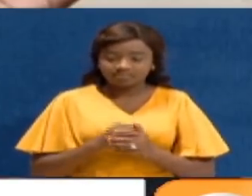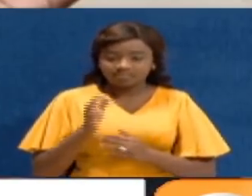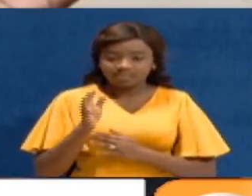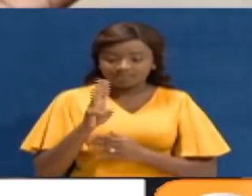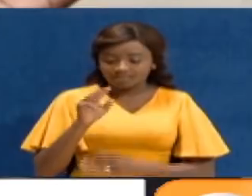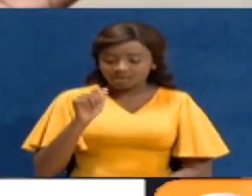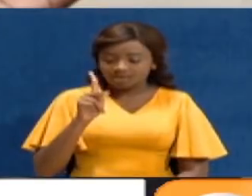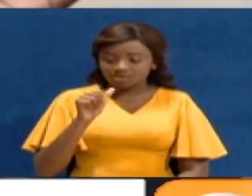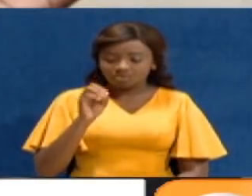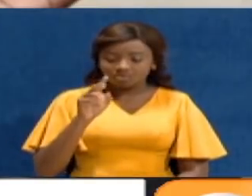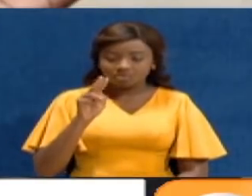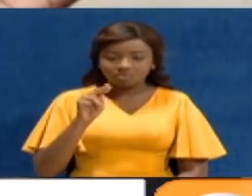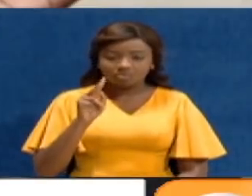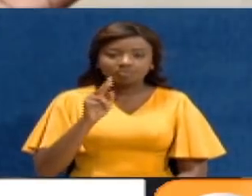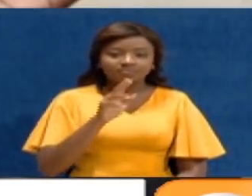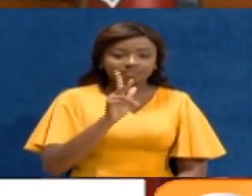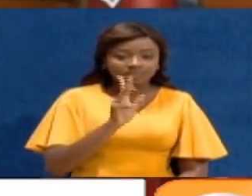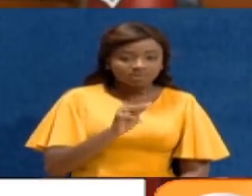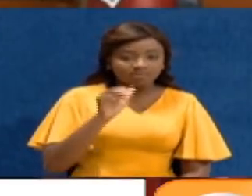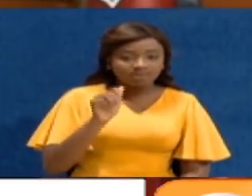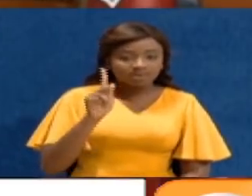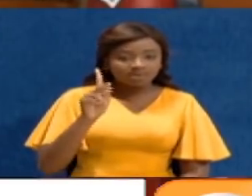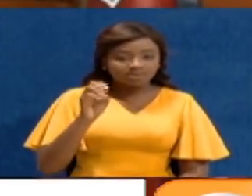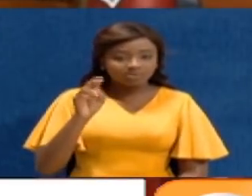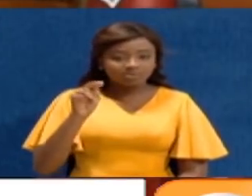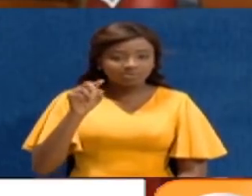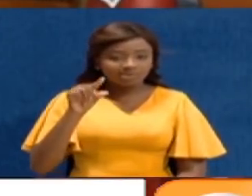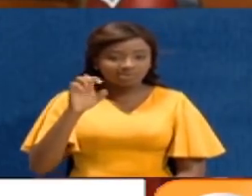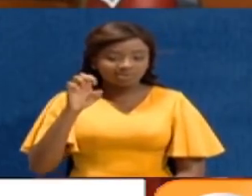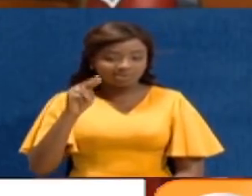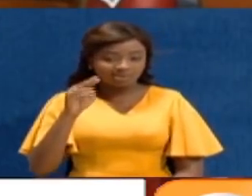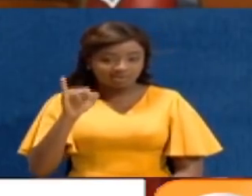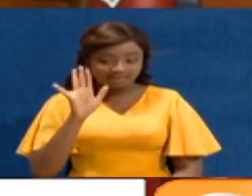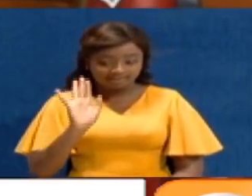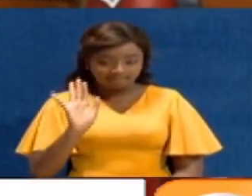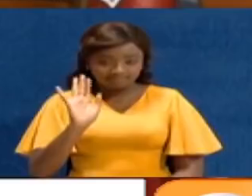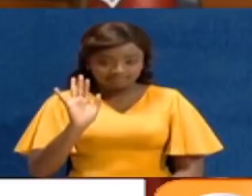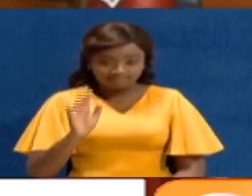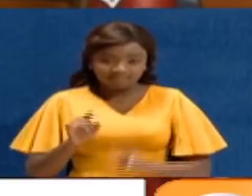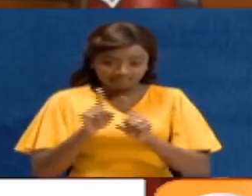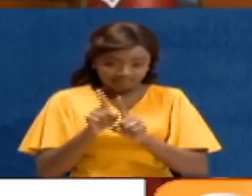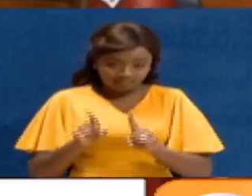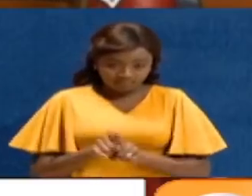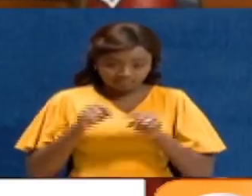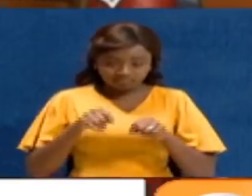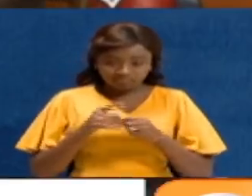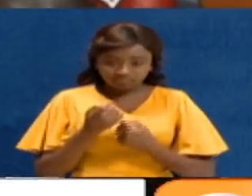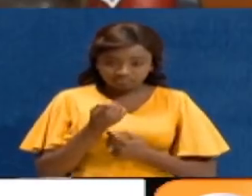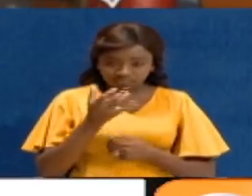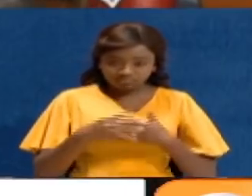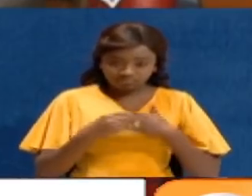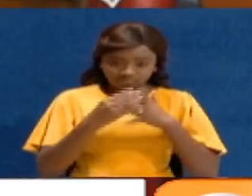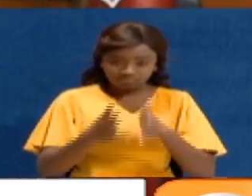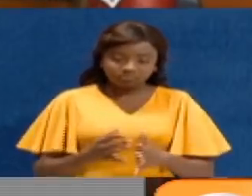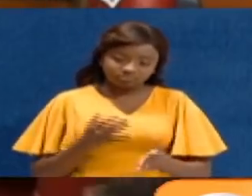ni kiranja wa wachache Peter Imotok, na leo kuwasilishwa na kiongozi wa wachache Michael Ogada. And